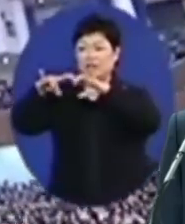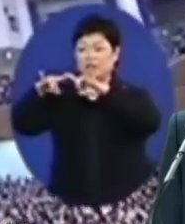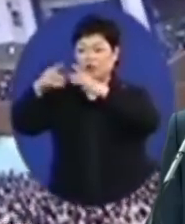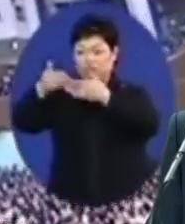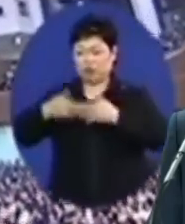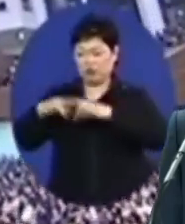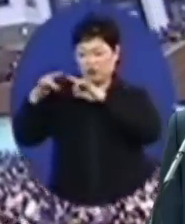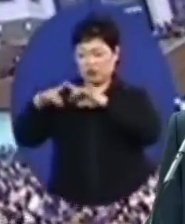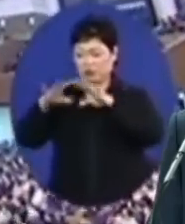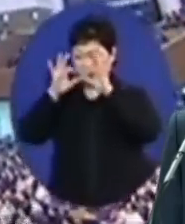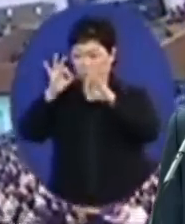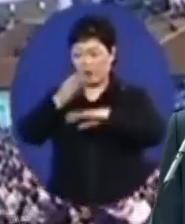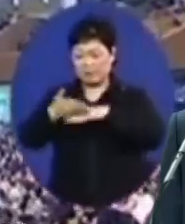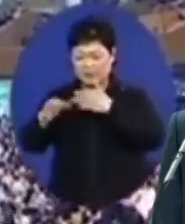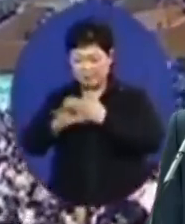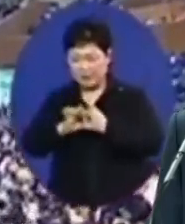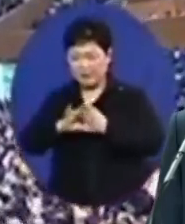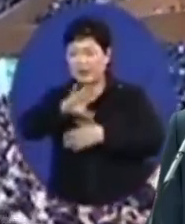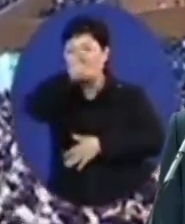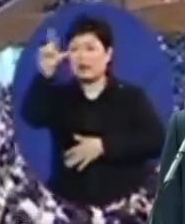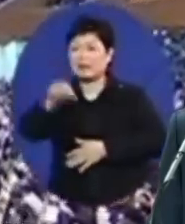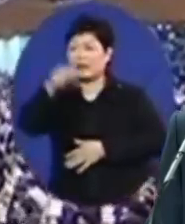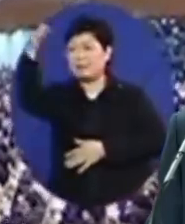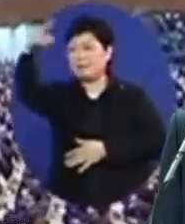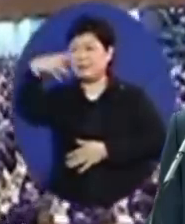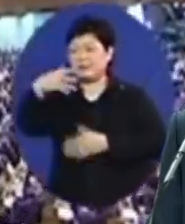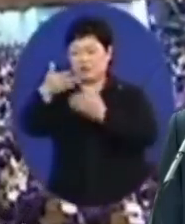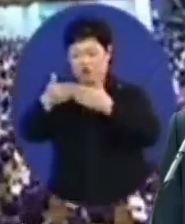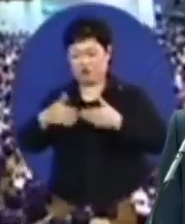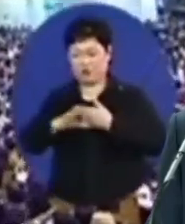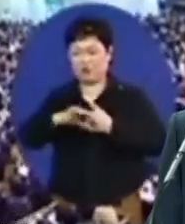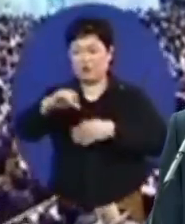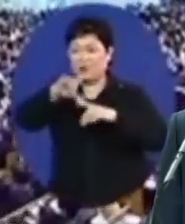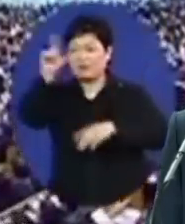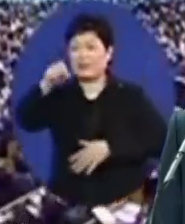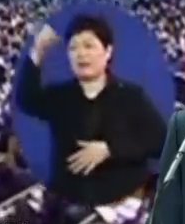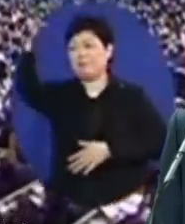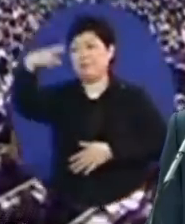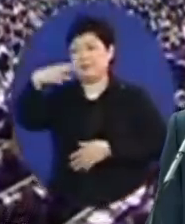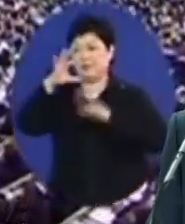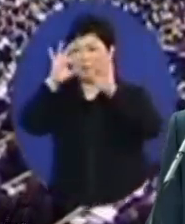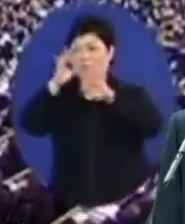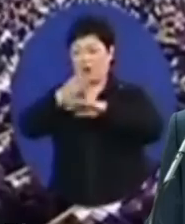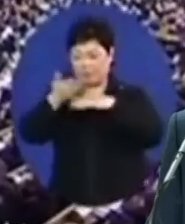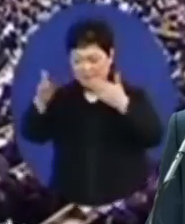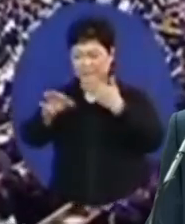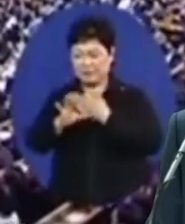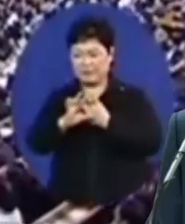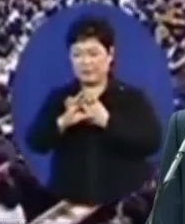전등불을 보고 감사하면 달빛을 주시고, 달빛을 보고 감사하면